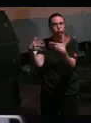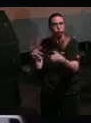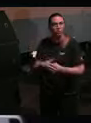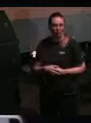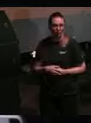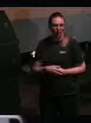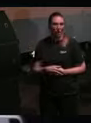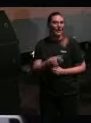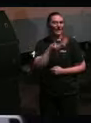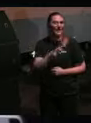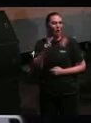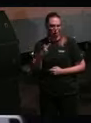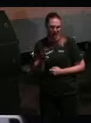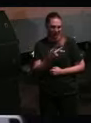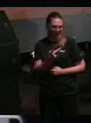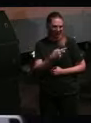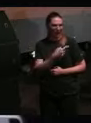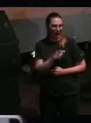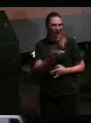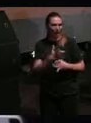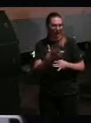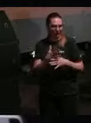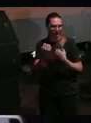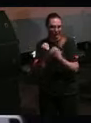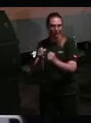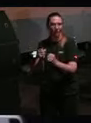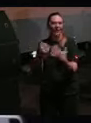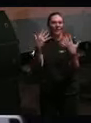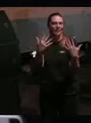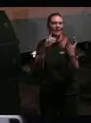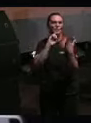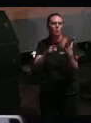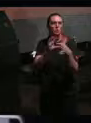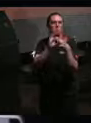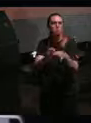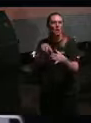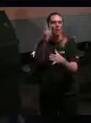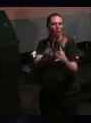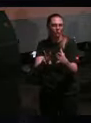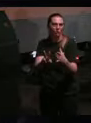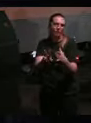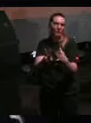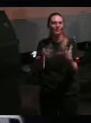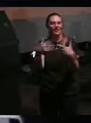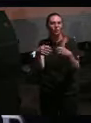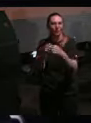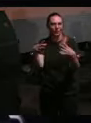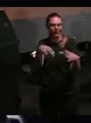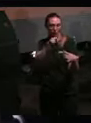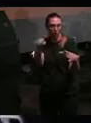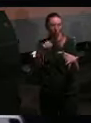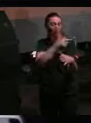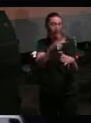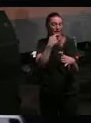har tatt initiativ til et sånn 10 bud for grønn industriutvikling I Norge. Og hvor dere sier vi